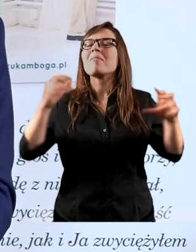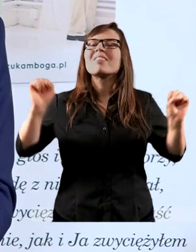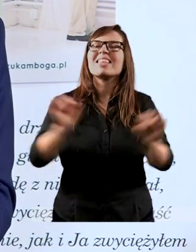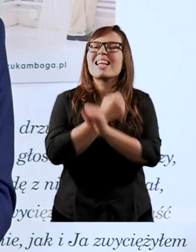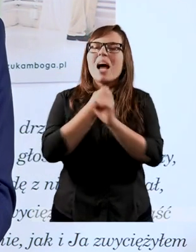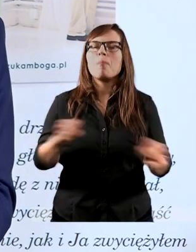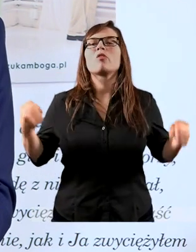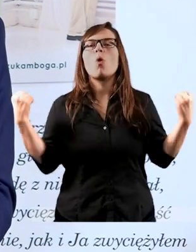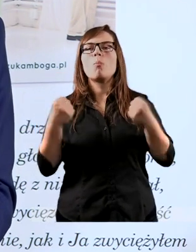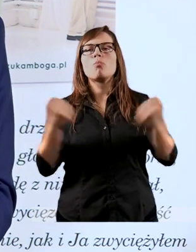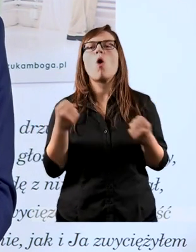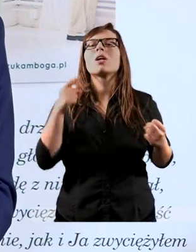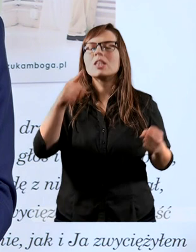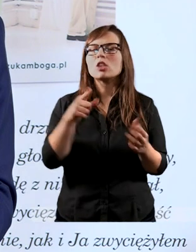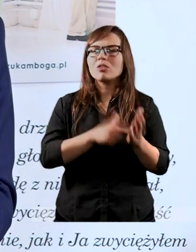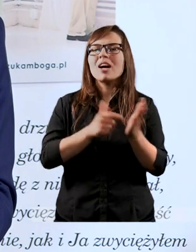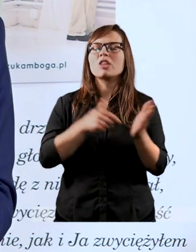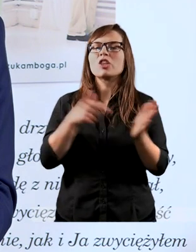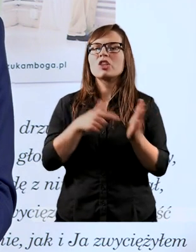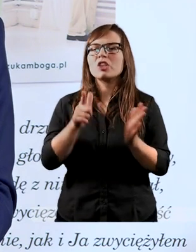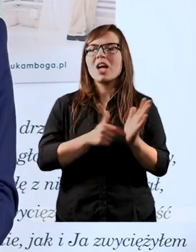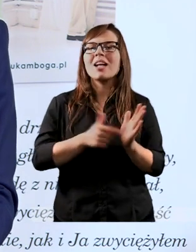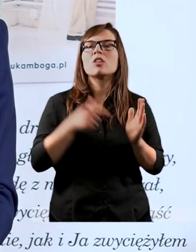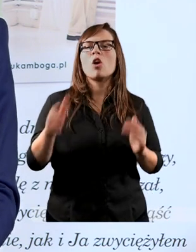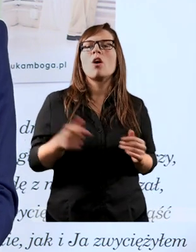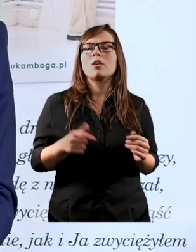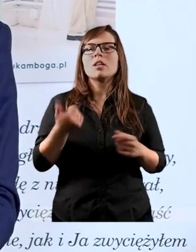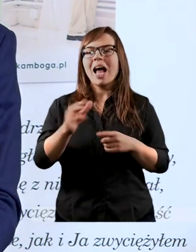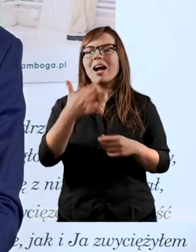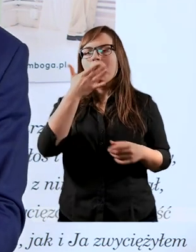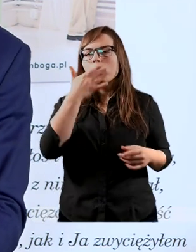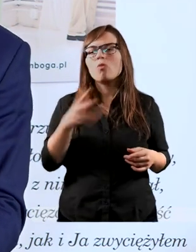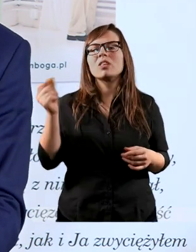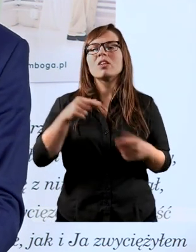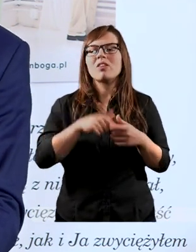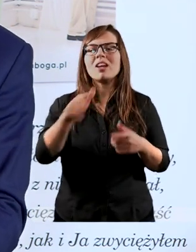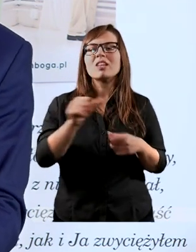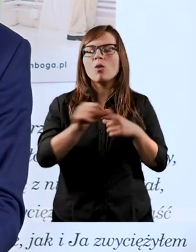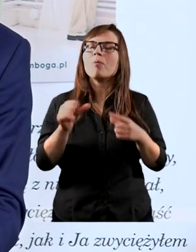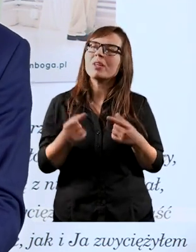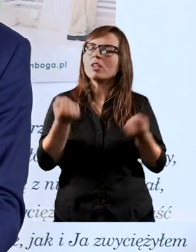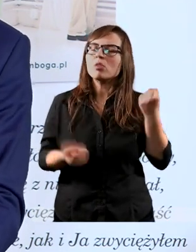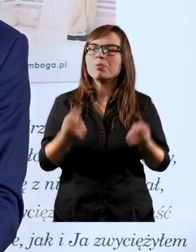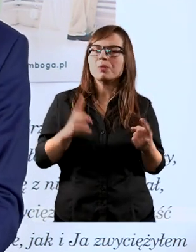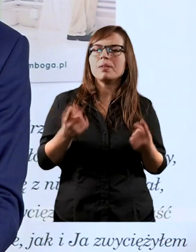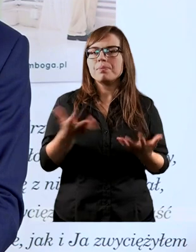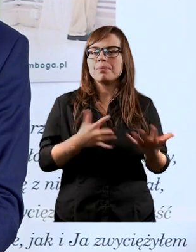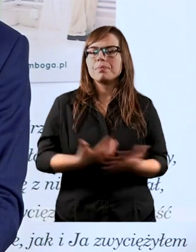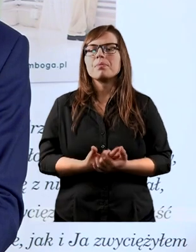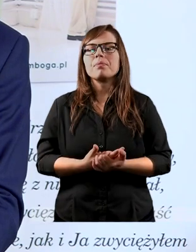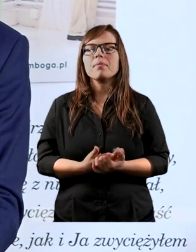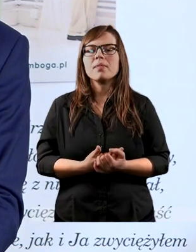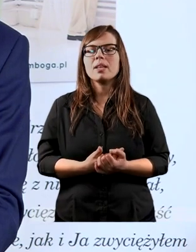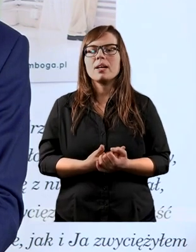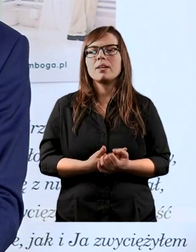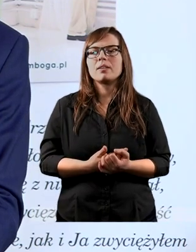moc. I to jest często też problem. I też nie bać się przyznać, tak jak mówisz, do tego, że słabi jesteśmy. No dobrze, to czym jest